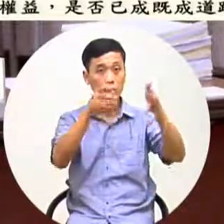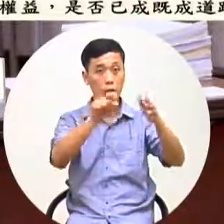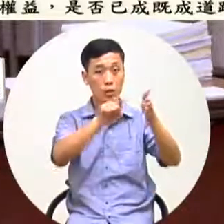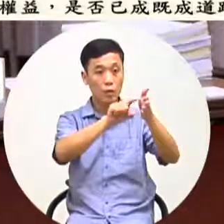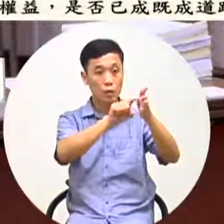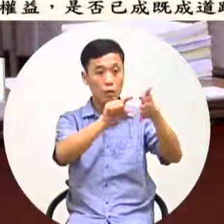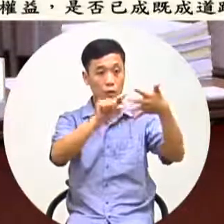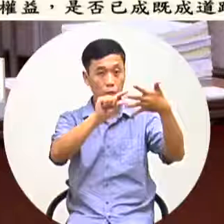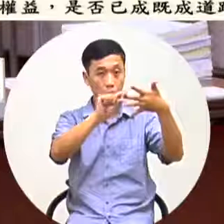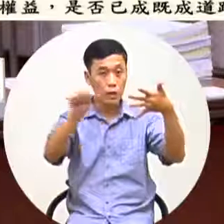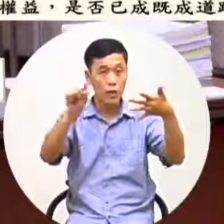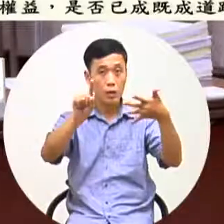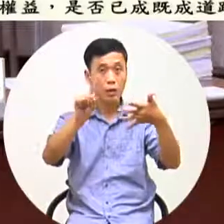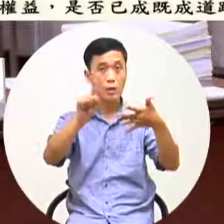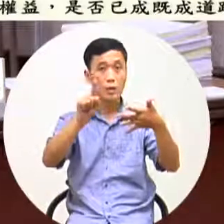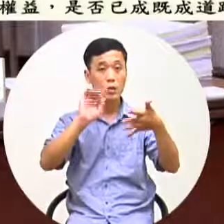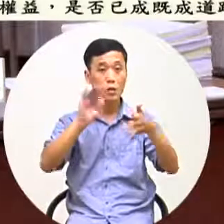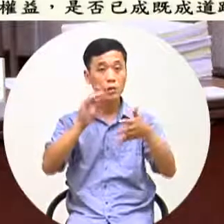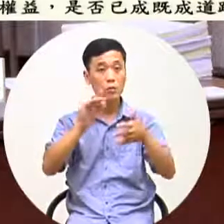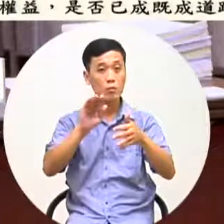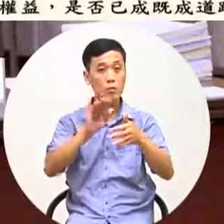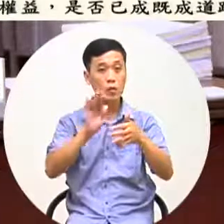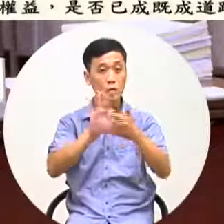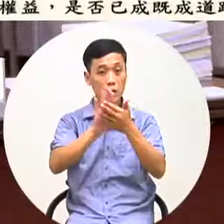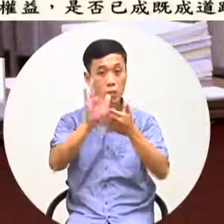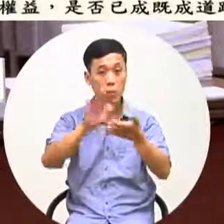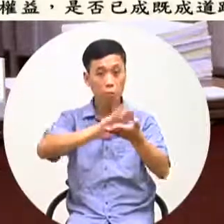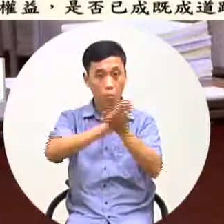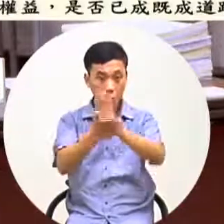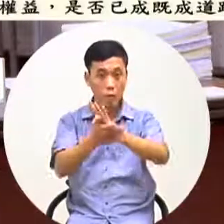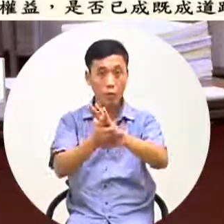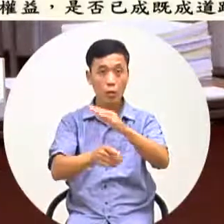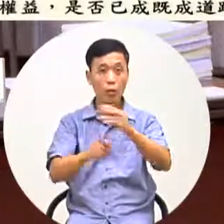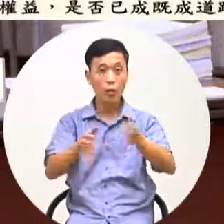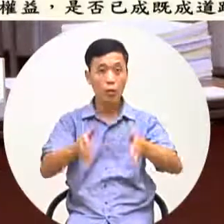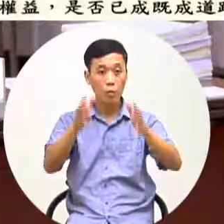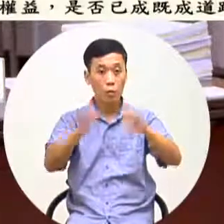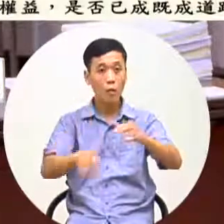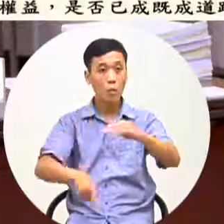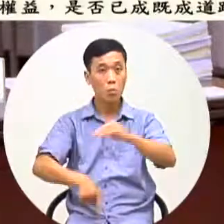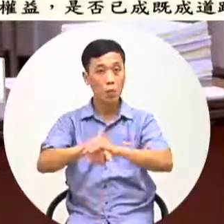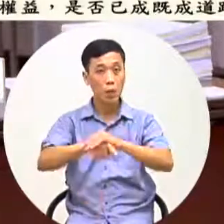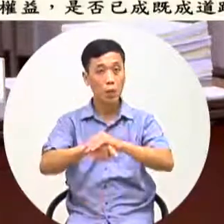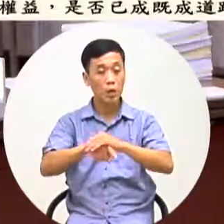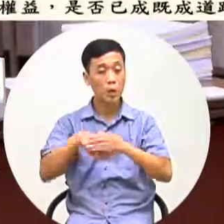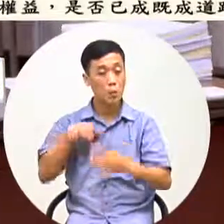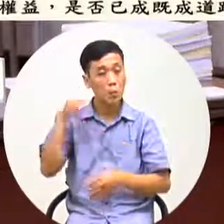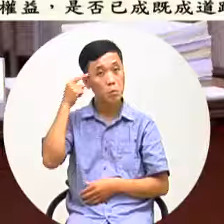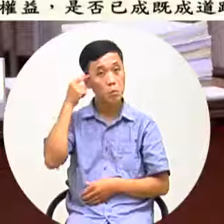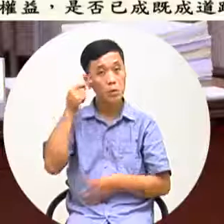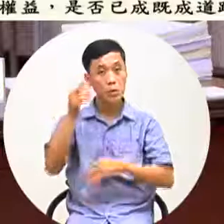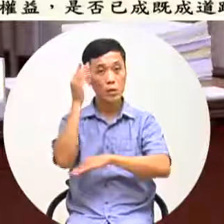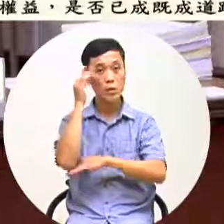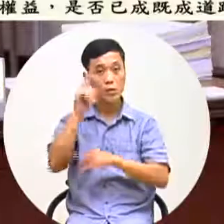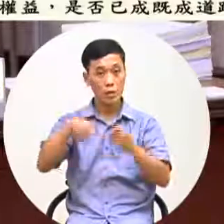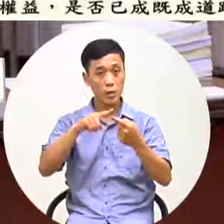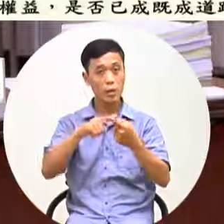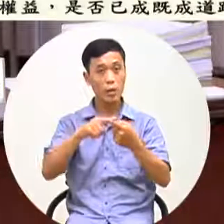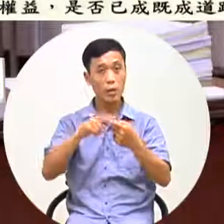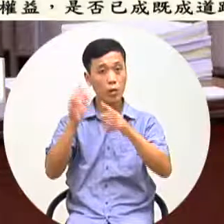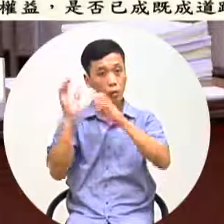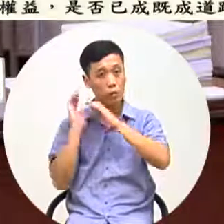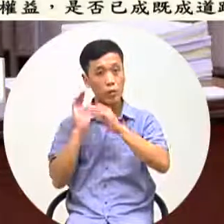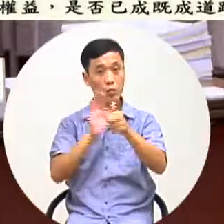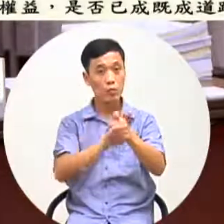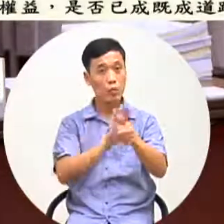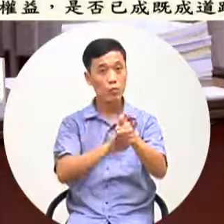章，情何以堪呢？哦，我是感觉讲吼，咱政府咧有这个责任跟这个义务，对不对吼？替这个组合，替咱高